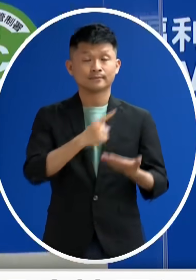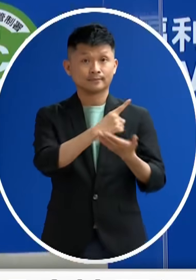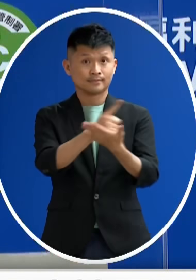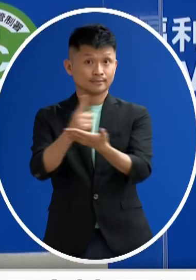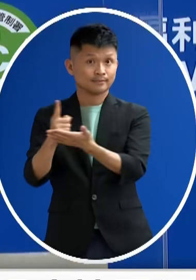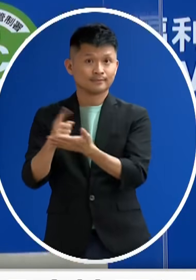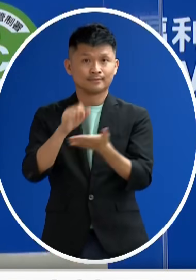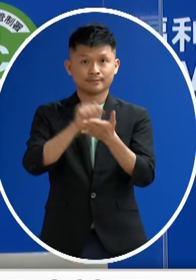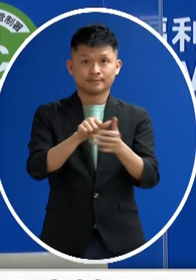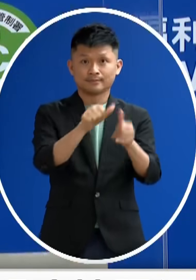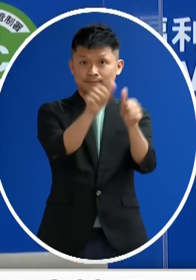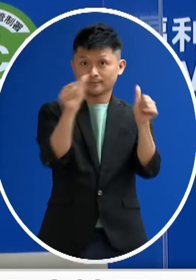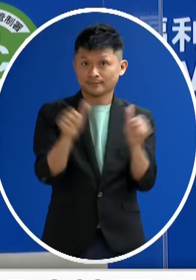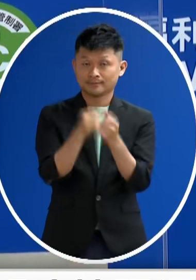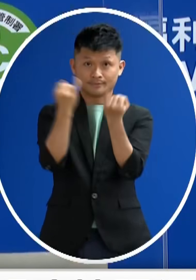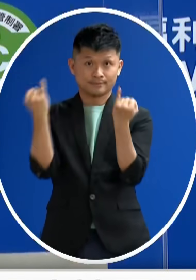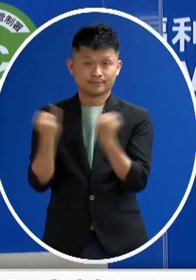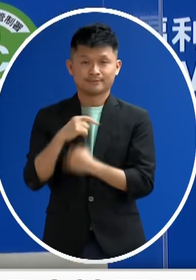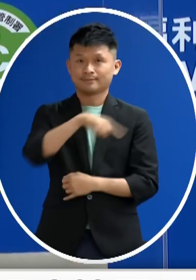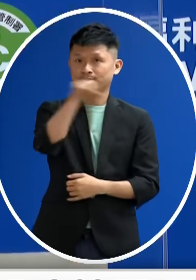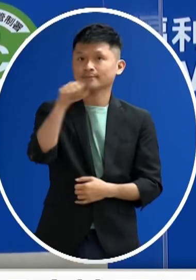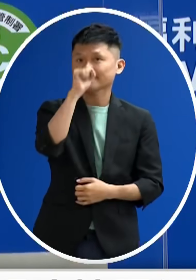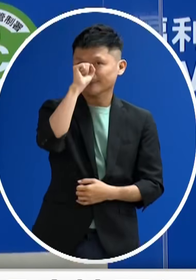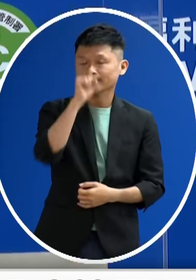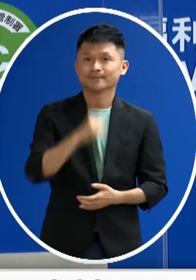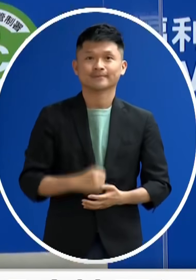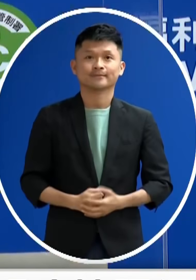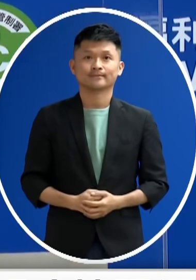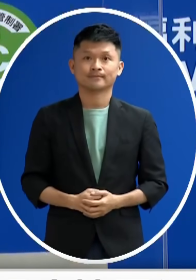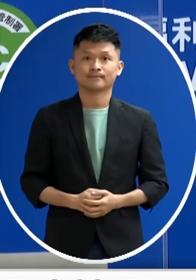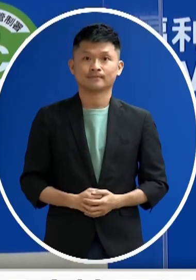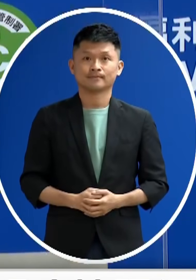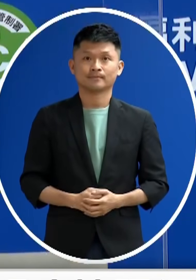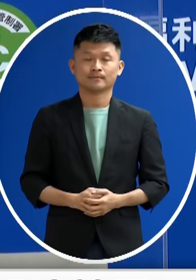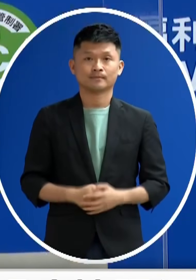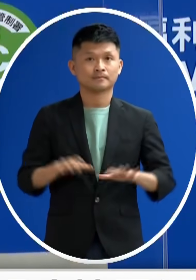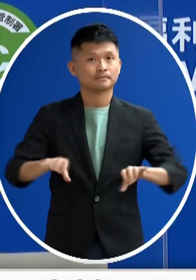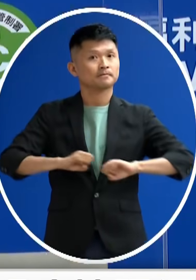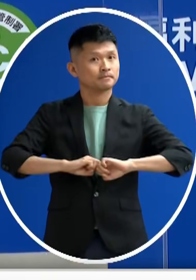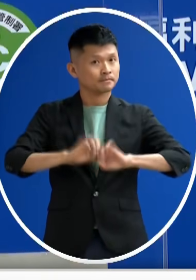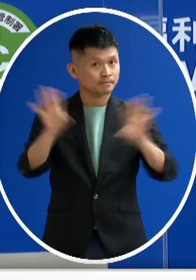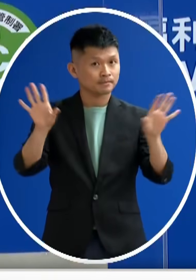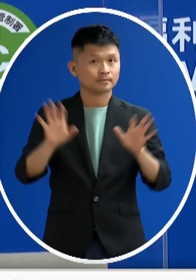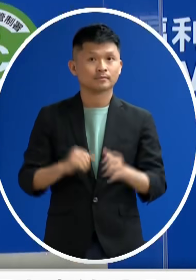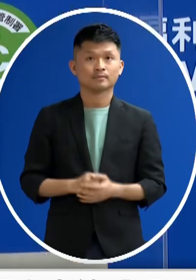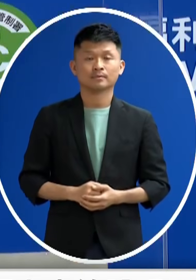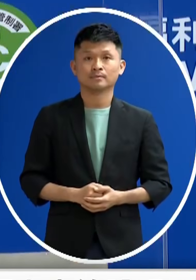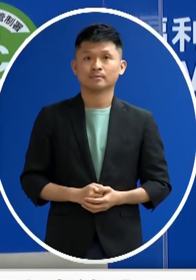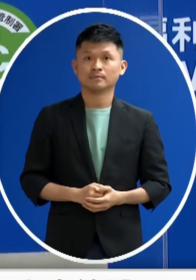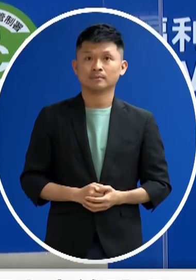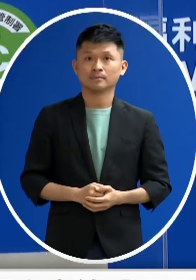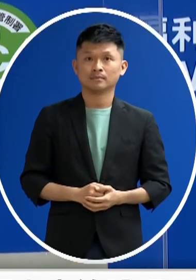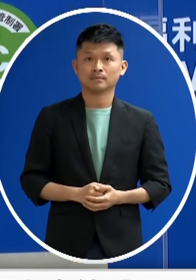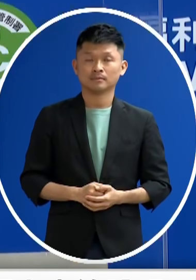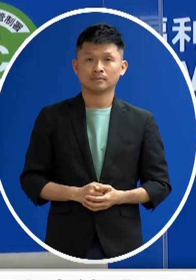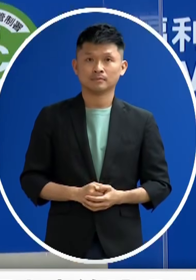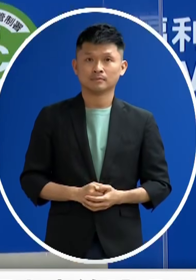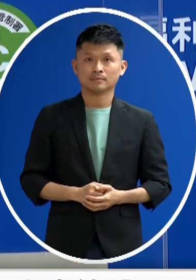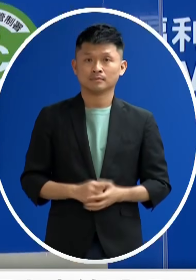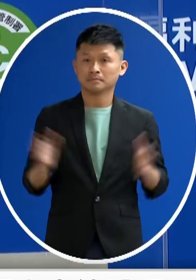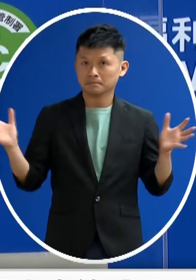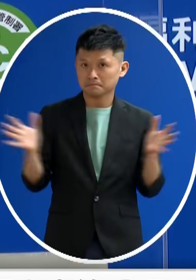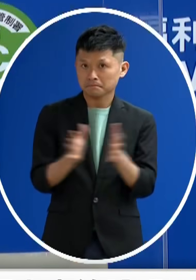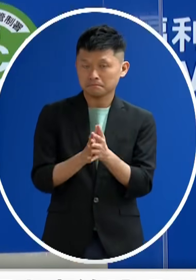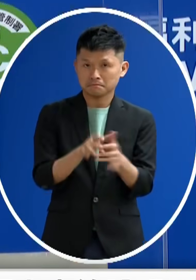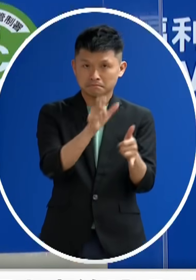各位记者女士先生大家好哈，我们今天大家刚刚宣布有4例加上总共